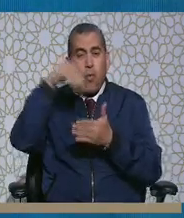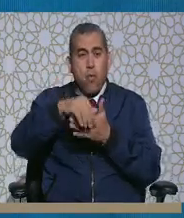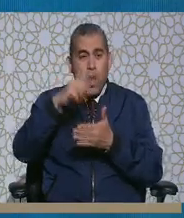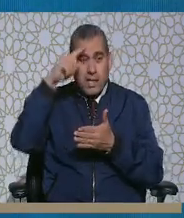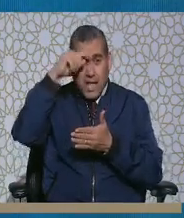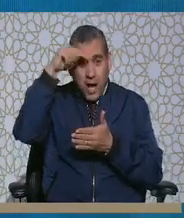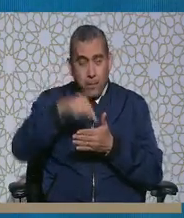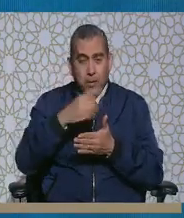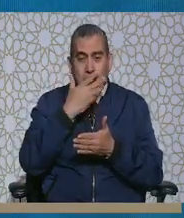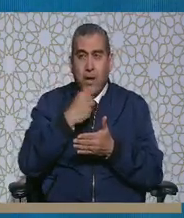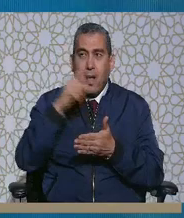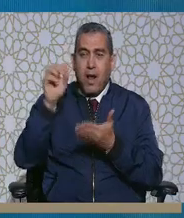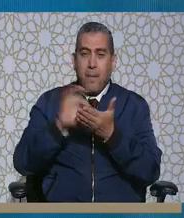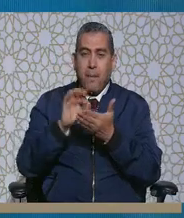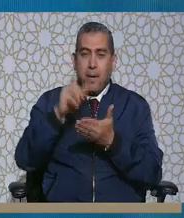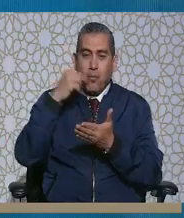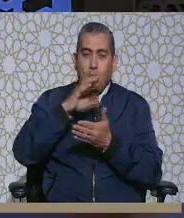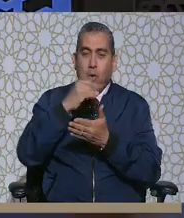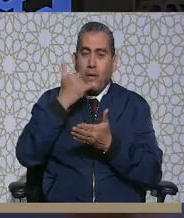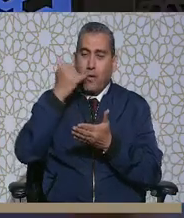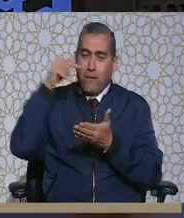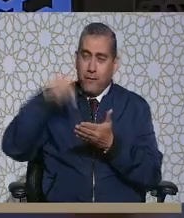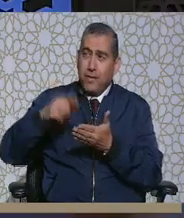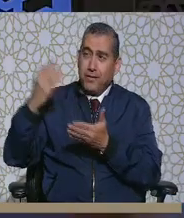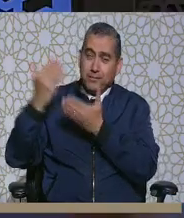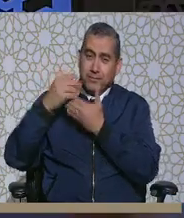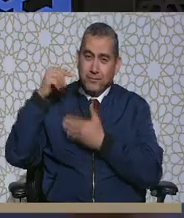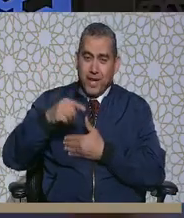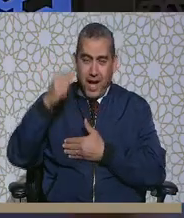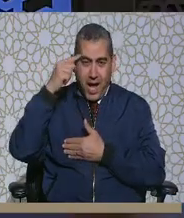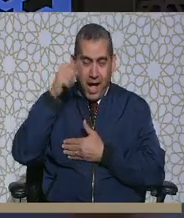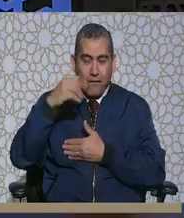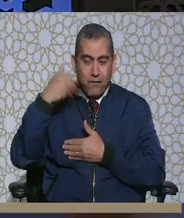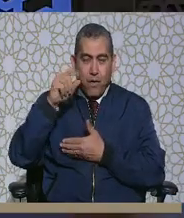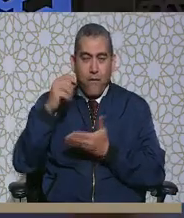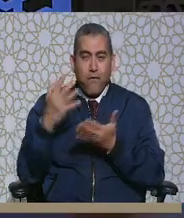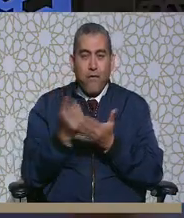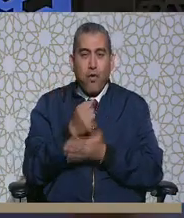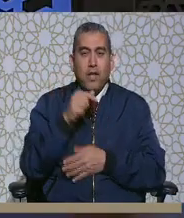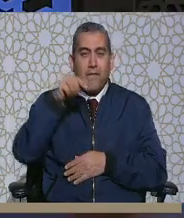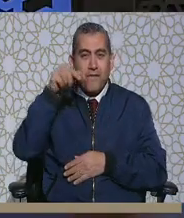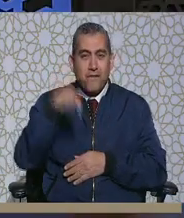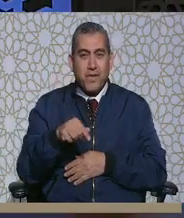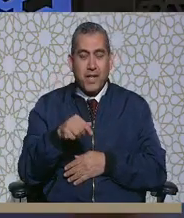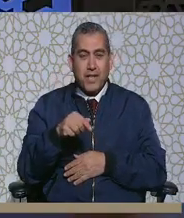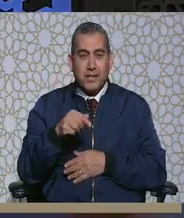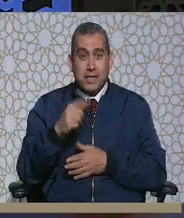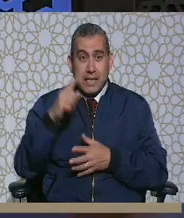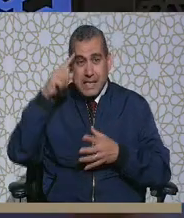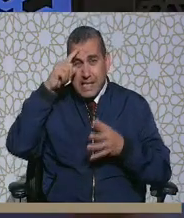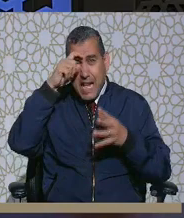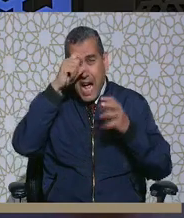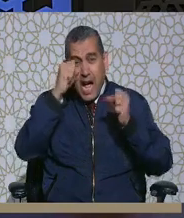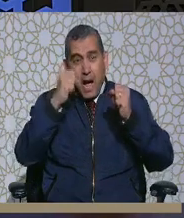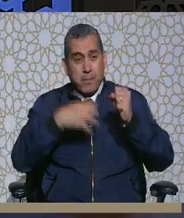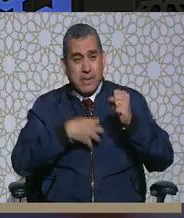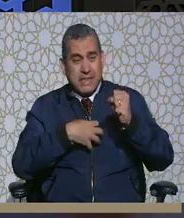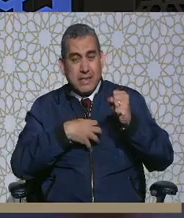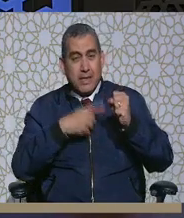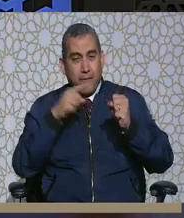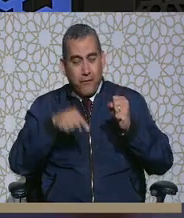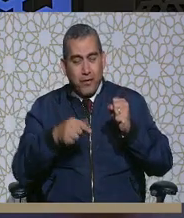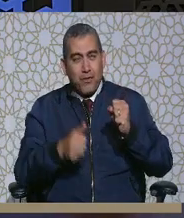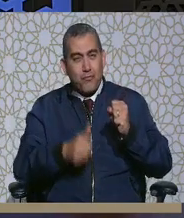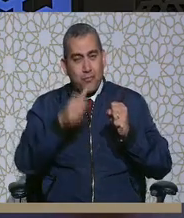الجمي كتب الاحسان على كل شيء فتعرف ان في فرص حتى في الشدائد فرص ان انت تبحث عن مداخل